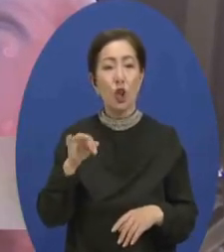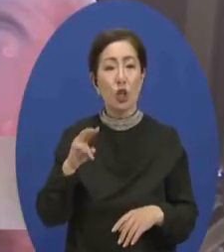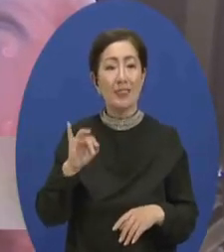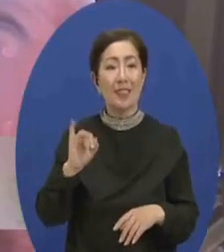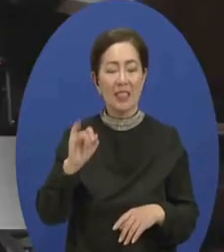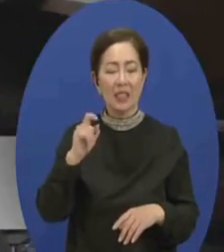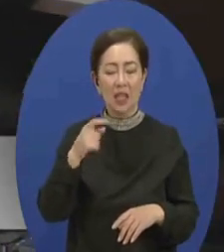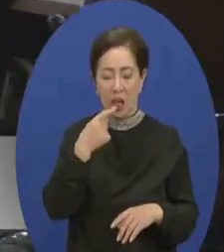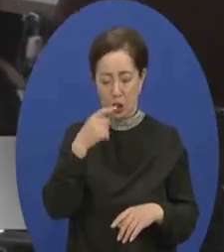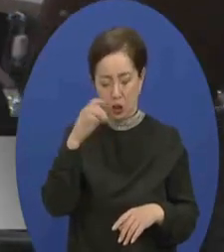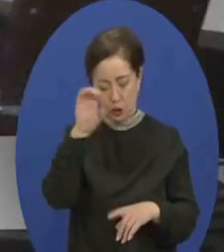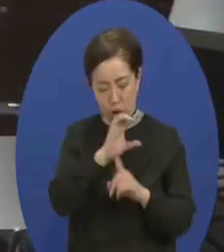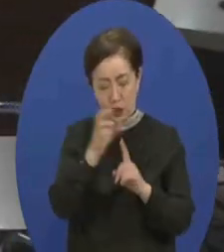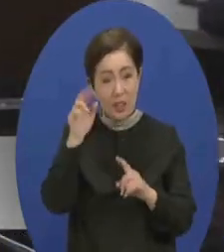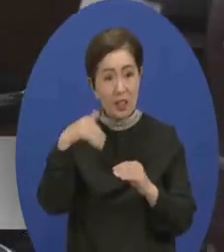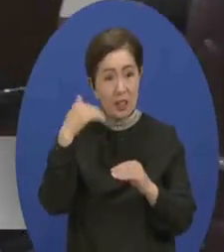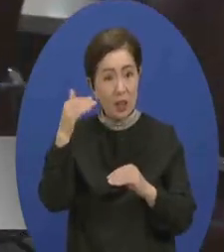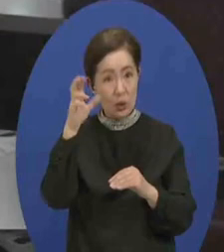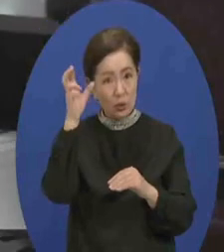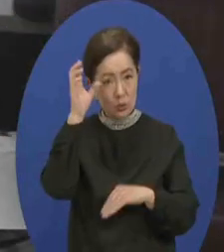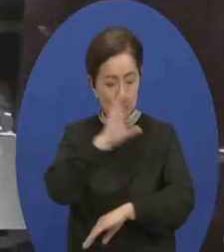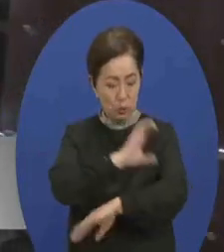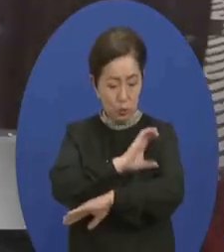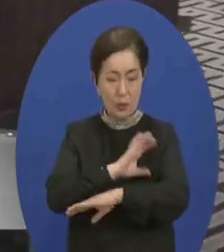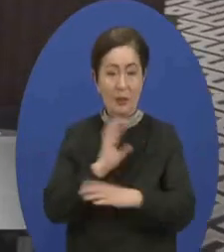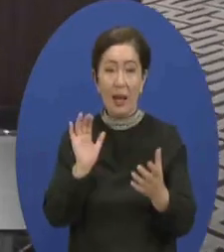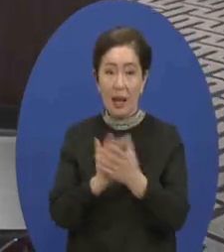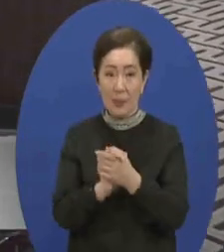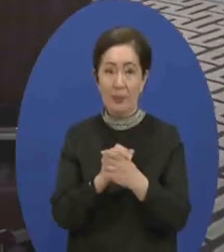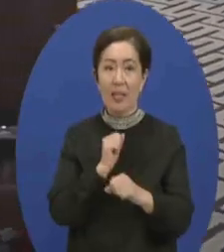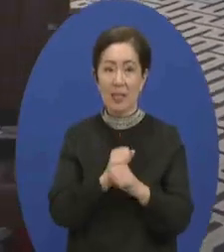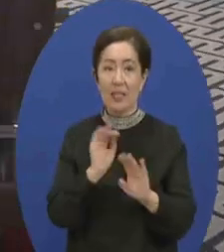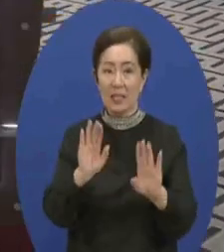соёлын дээд сургууль зэрэг олон сургуультай хамтарч ажиллаж байна.